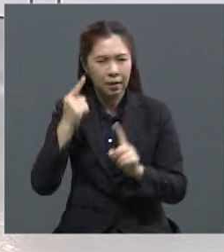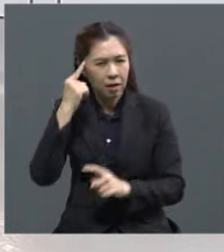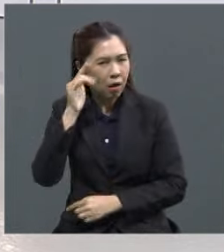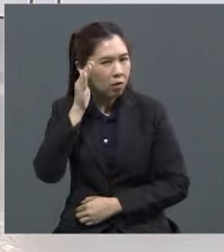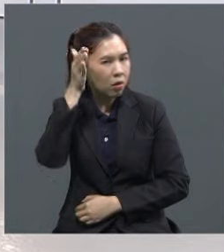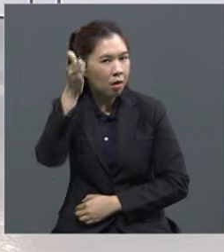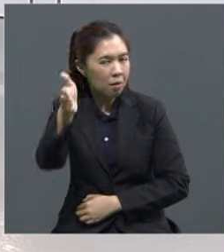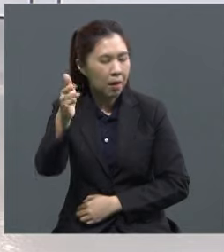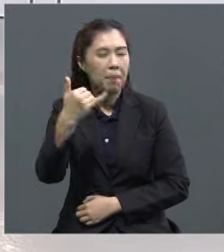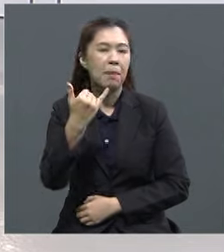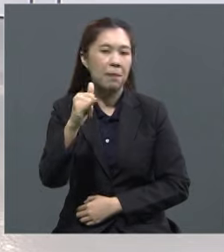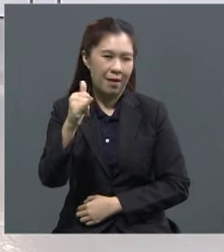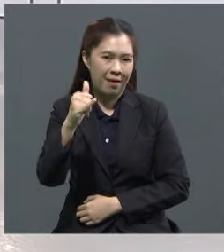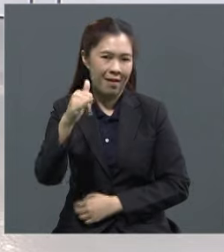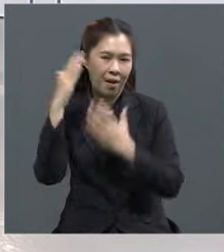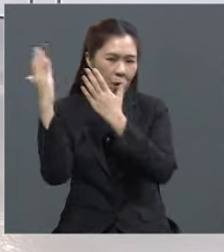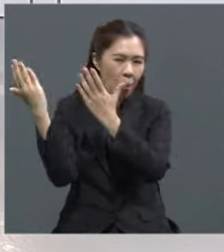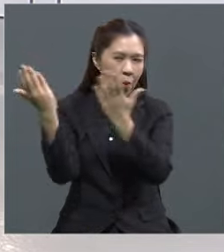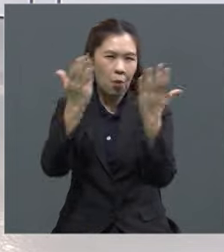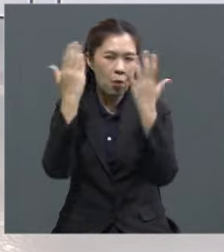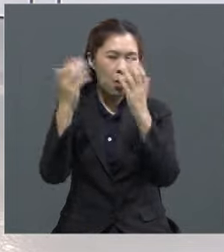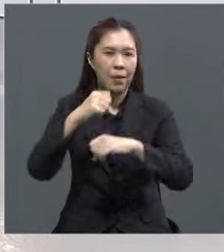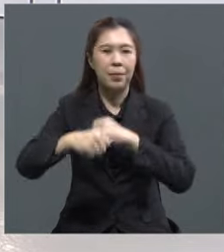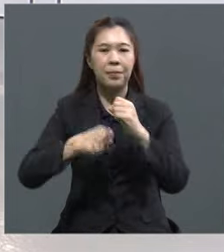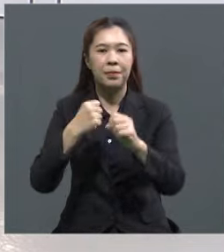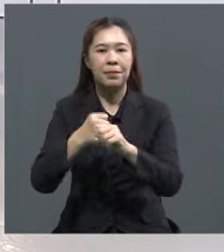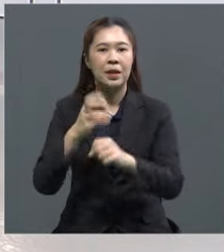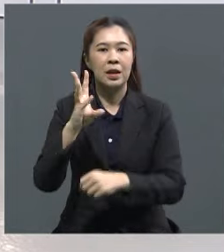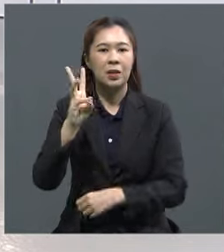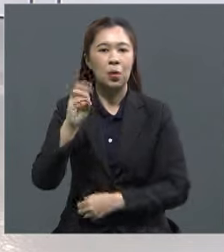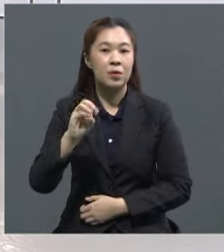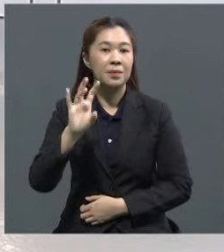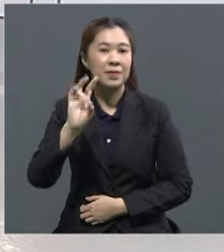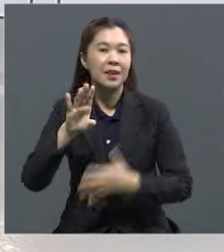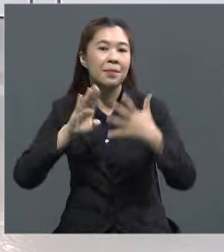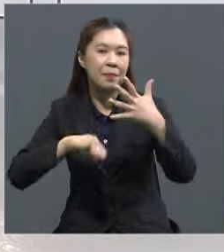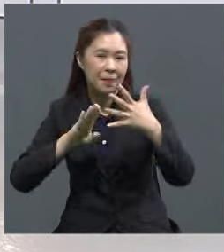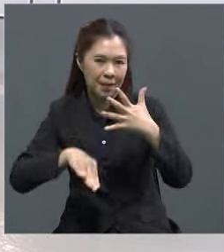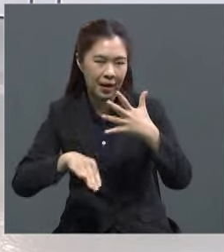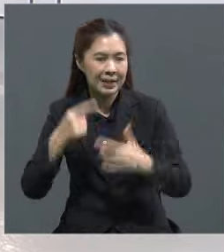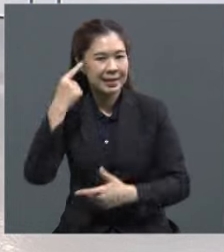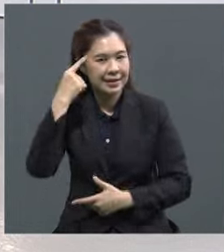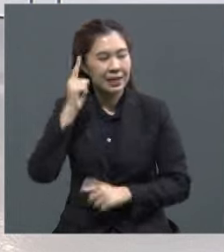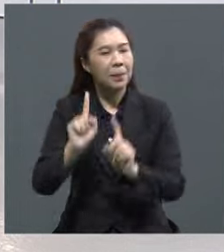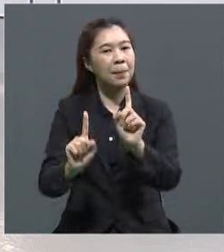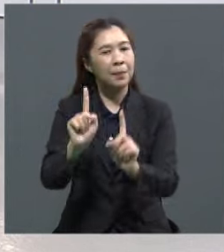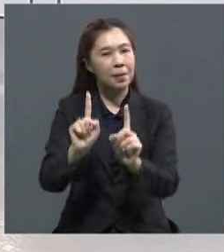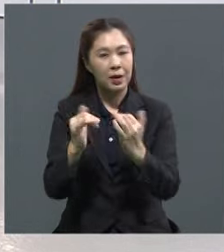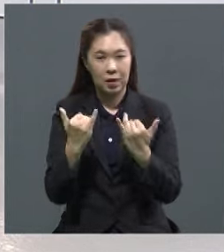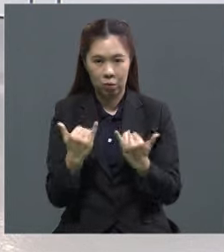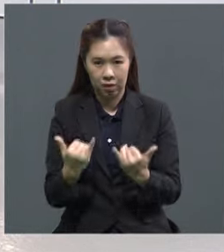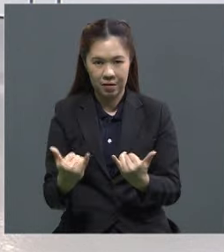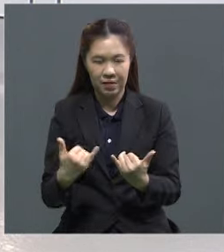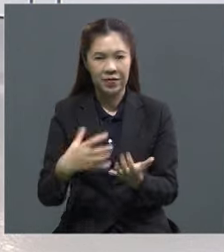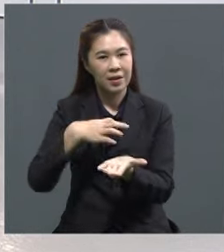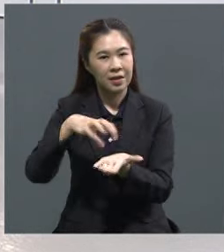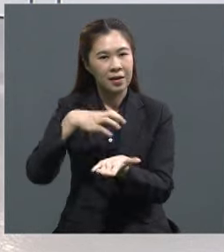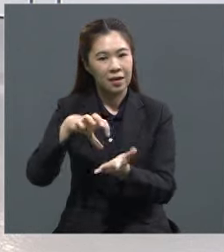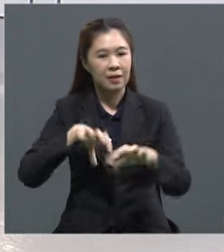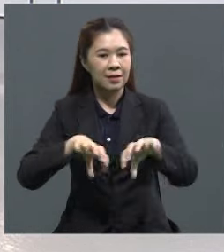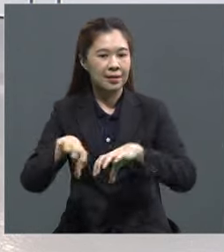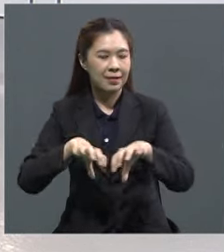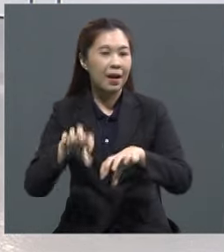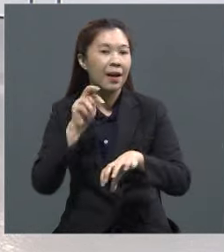ว่าก็น่าจะเข้ามาแต่อาจจะอยู่ช่วงในปลายปี 2567แต่เป็นการคาดการล่วงหน้าเพราะฉะนั้นเดี๋ยววันนี้เราจะมาดูกันเรื่องของการบริหารจัดการ